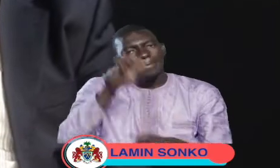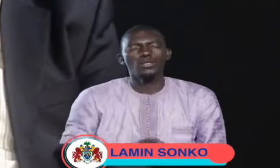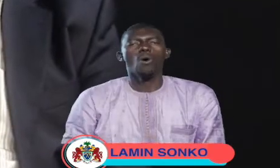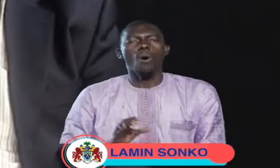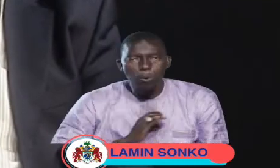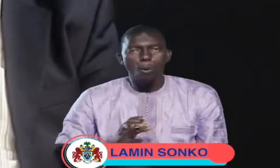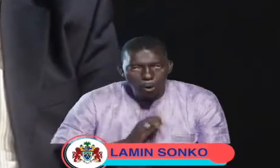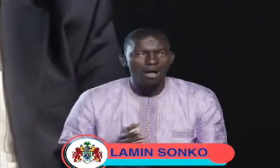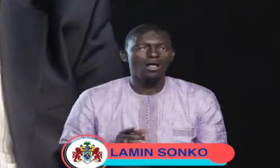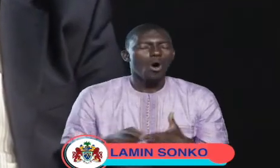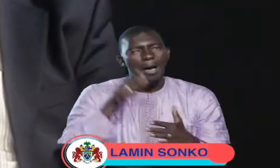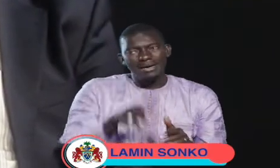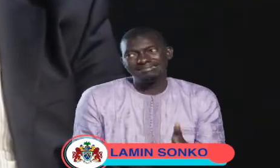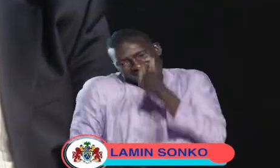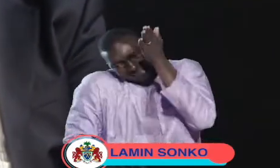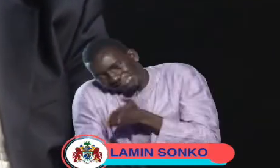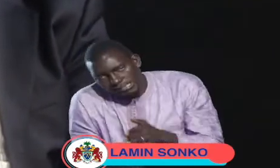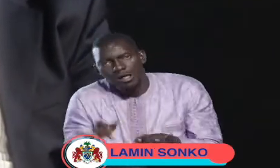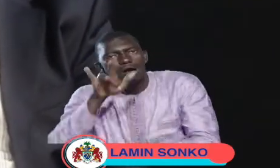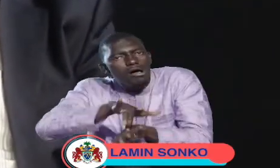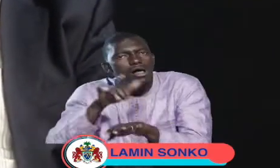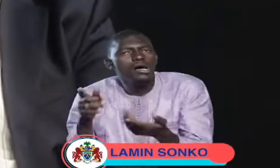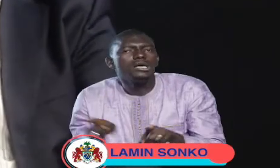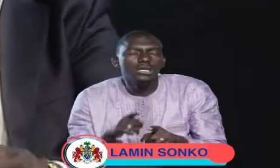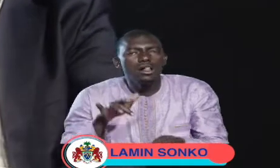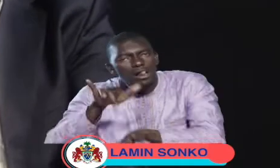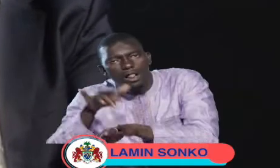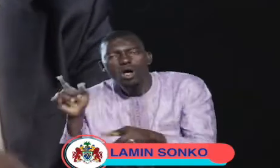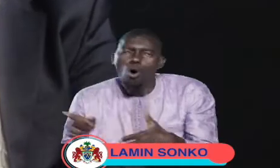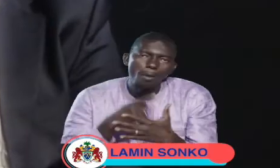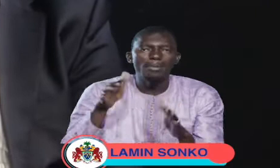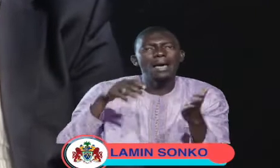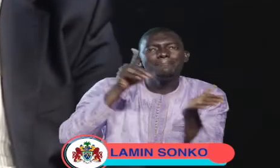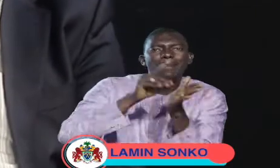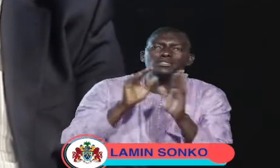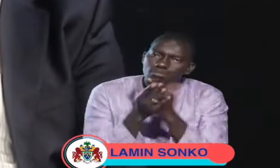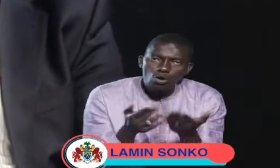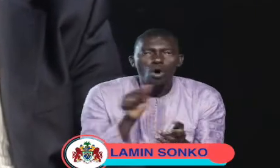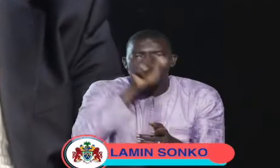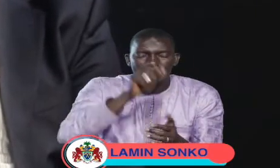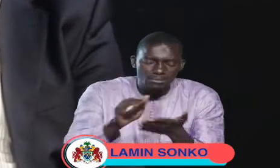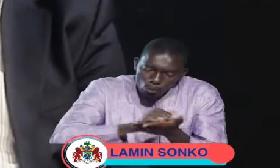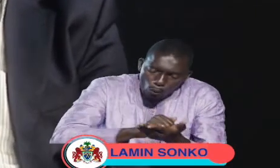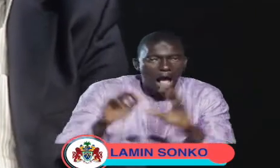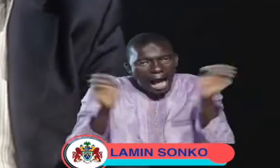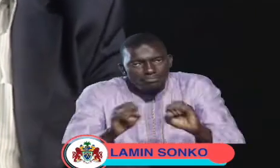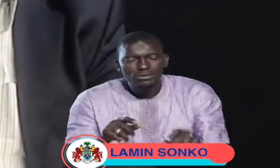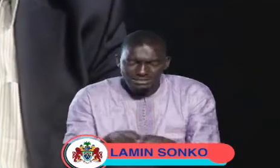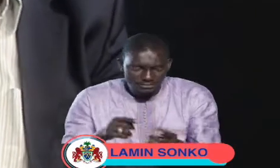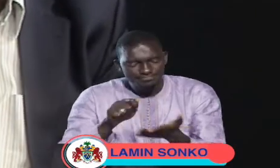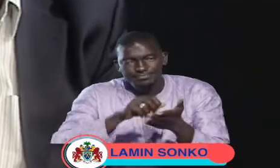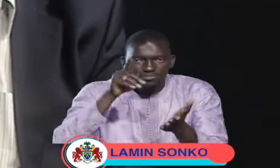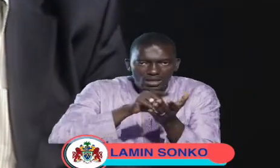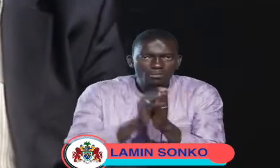kanjele wala misal ase nakino mo fana menka abuluya ma wala la passeport fana e mimita bloko no menka ma bloko tuma la menna e passeport ska